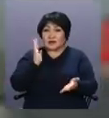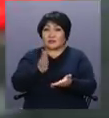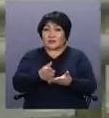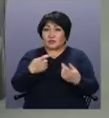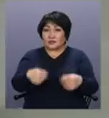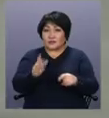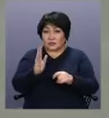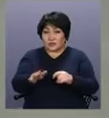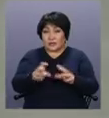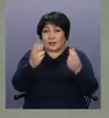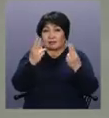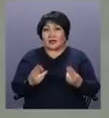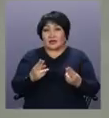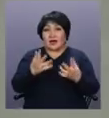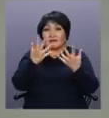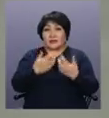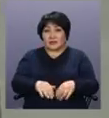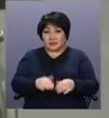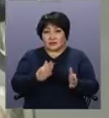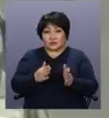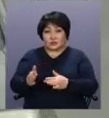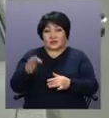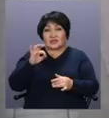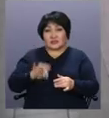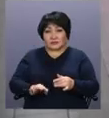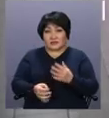Мамандар автоматтандырылған жүйенің тиімді екенін айтады.